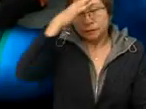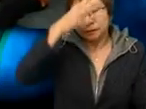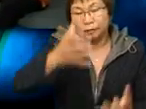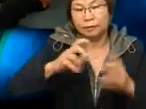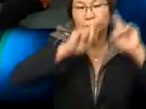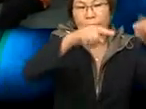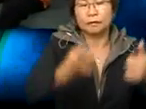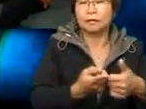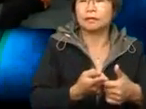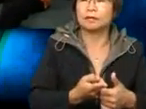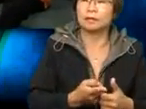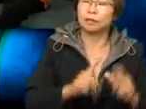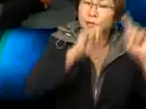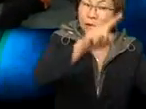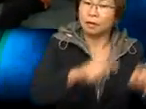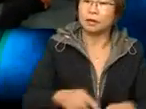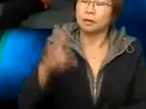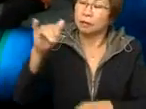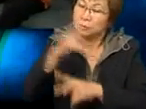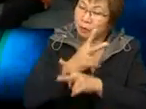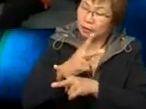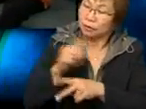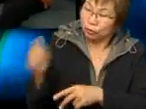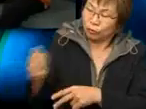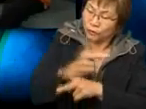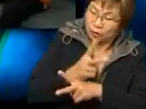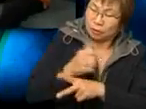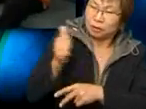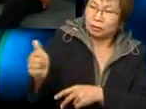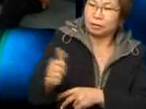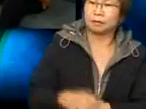Ni ayah nak pergi dah ni. Min jaga diri tau.